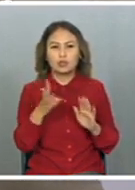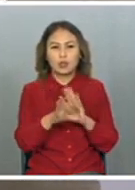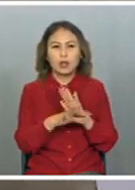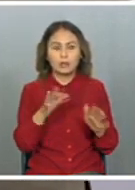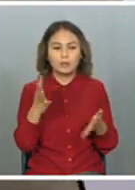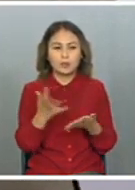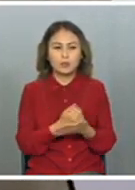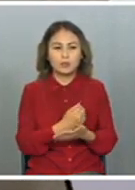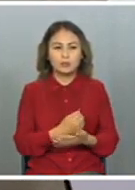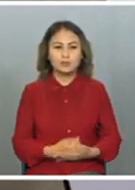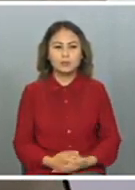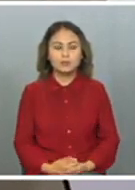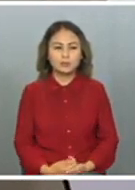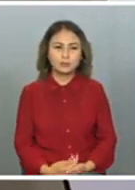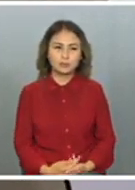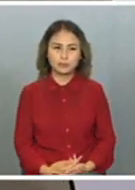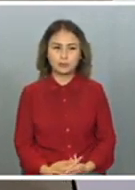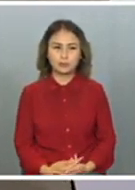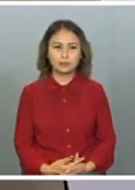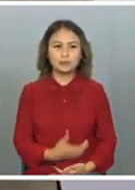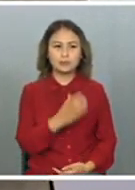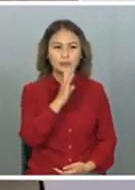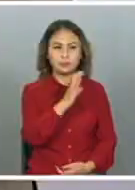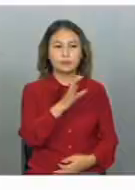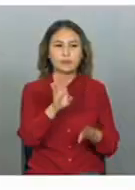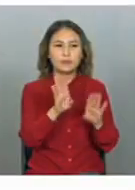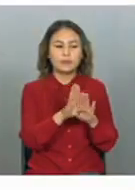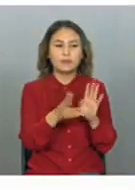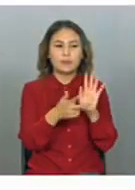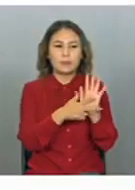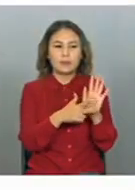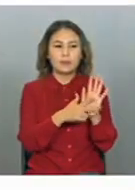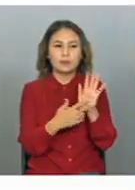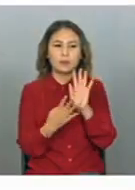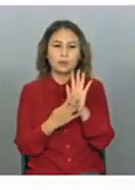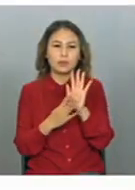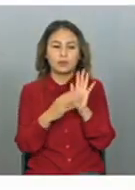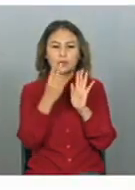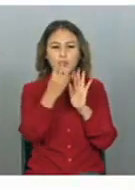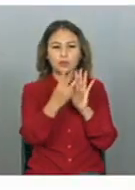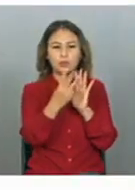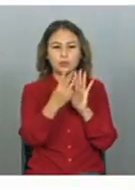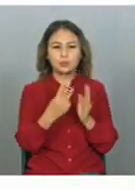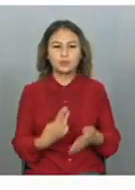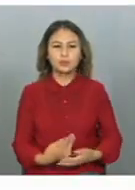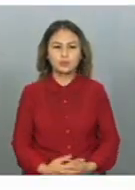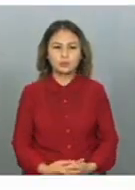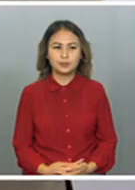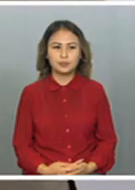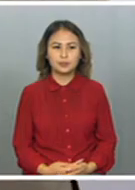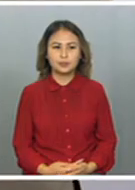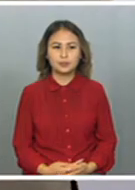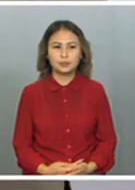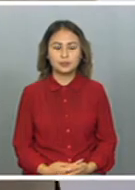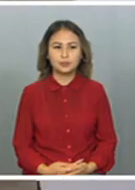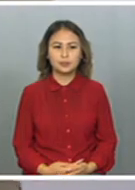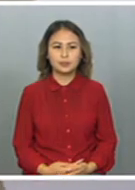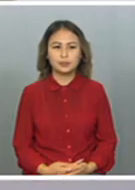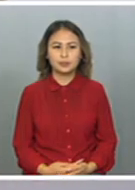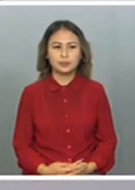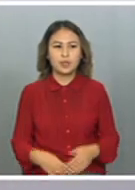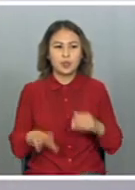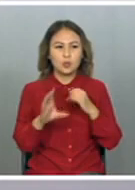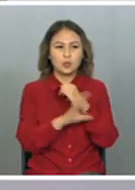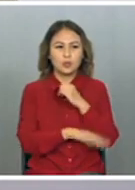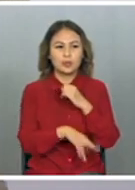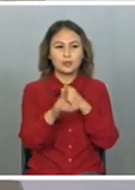тұр. Демек, С нүктесінің координатасы 8 бүтін 9'дан 3'ке тең. Енді соңғы